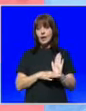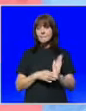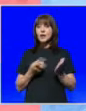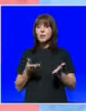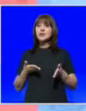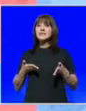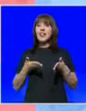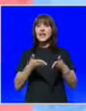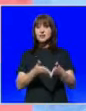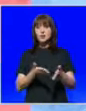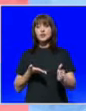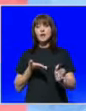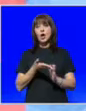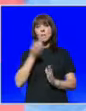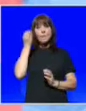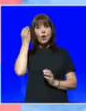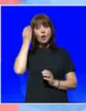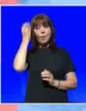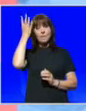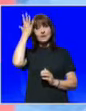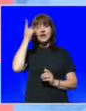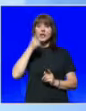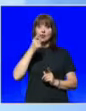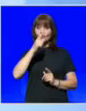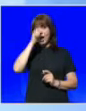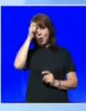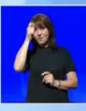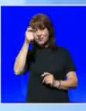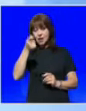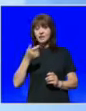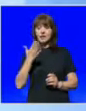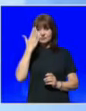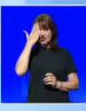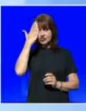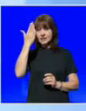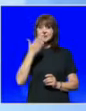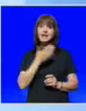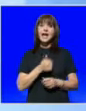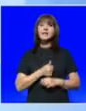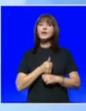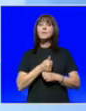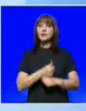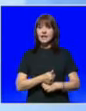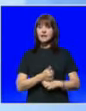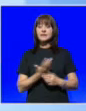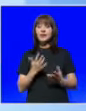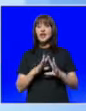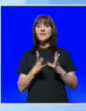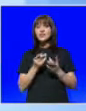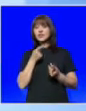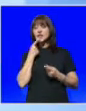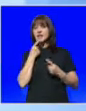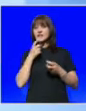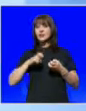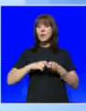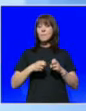към образованието, което прави чест на депутати. Това е добре, защото всички говорят, че проблемите в образованието влекат